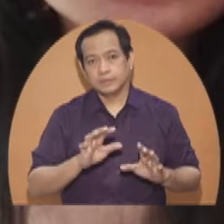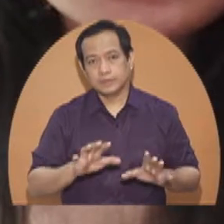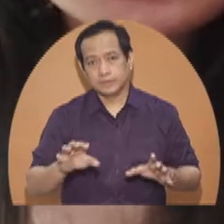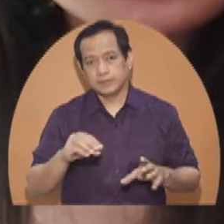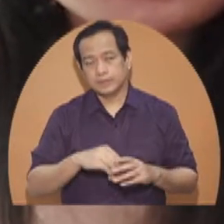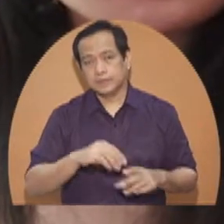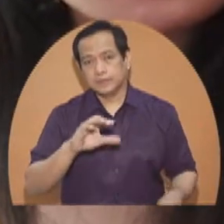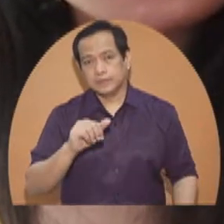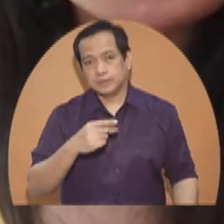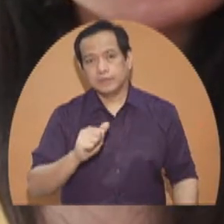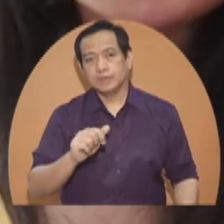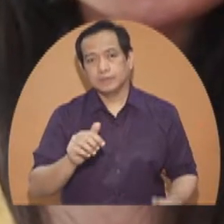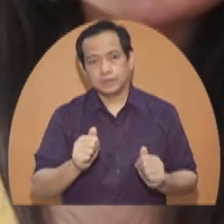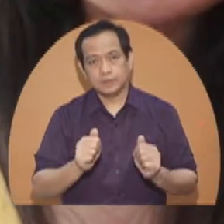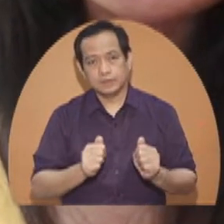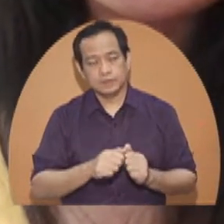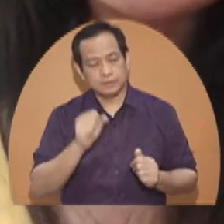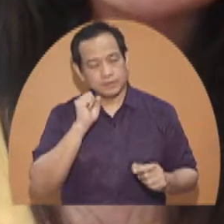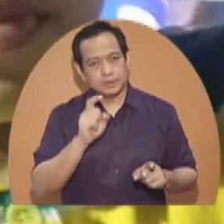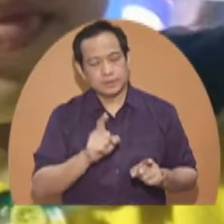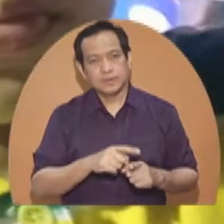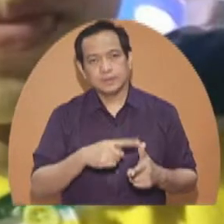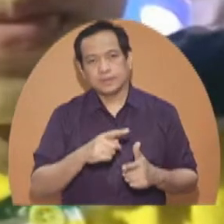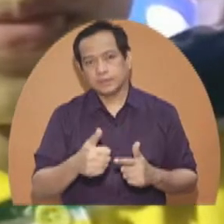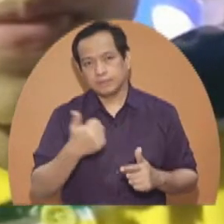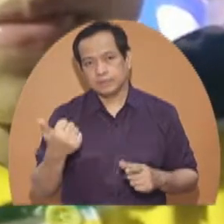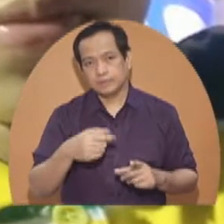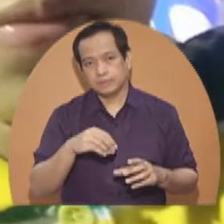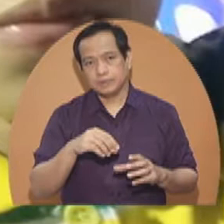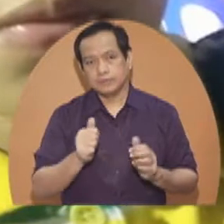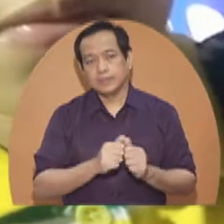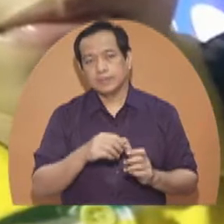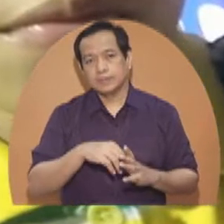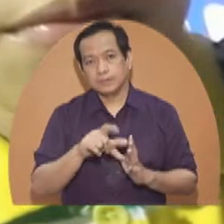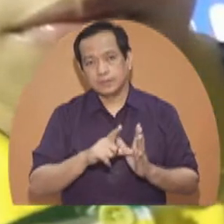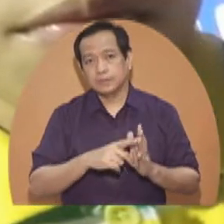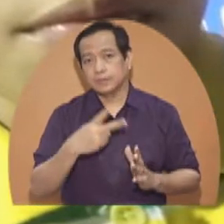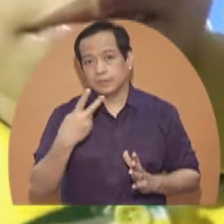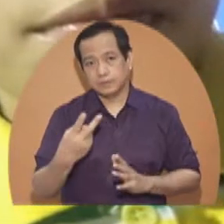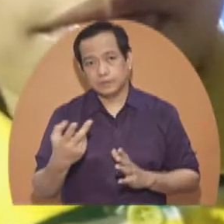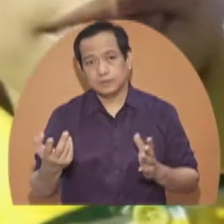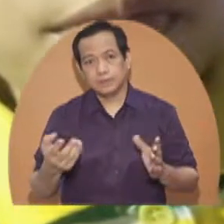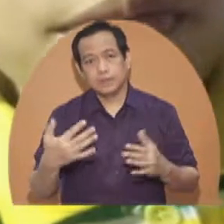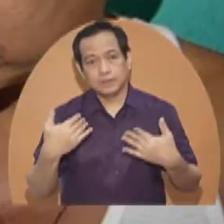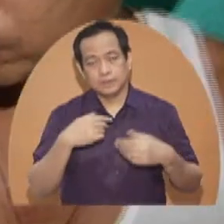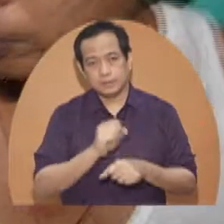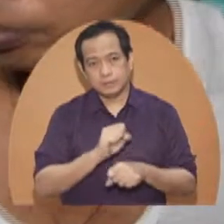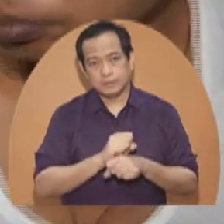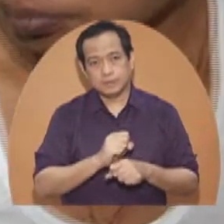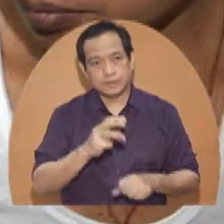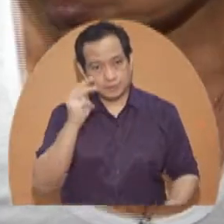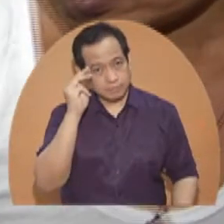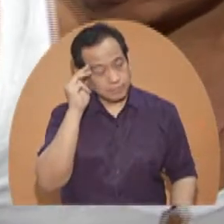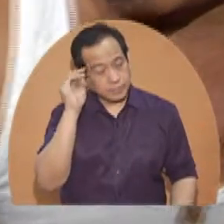sa mga anak ni Moises kasama ang kanyang ate. Ang isa naman ay nasa kanyang biyanan. Ang dalawa ay may